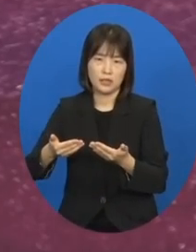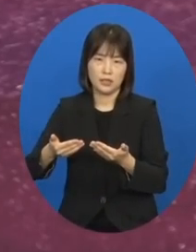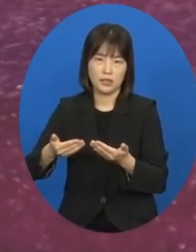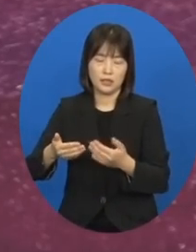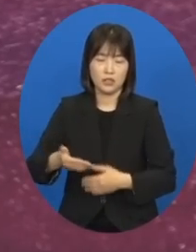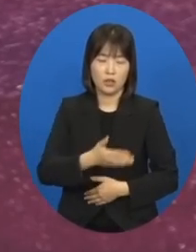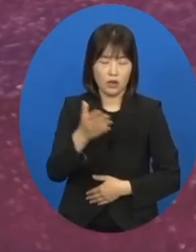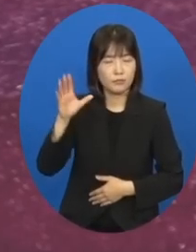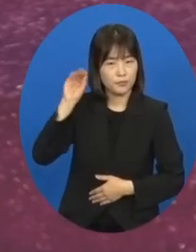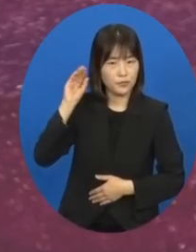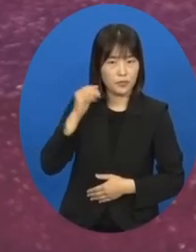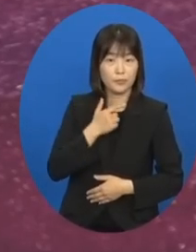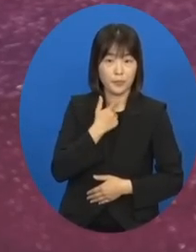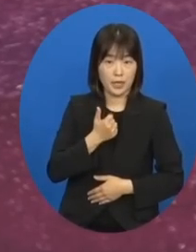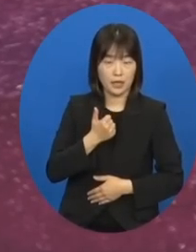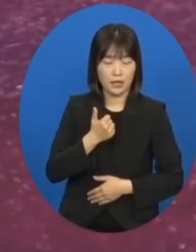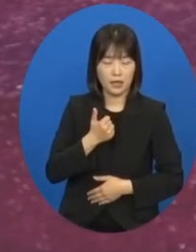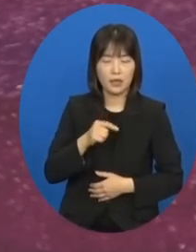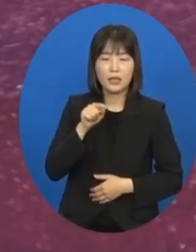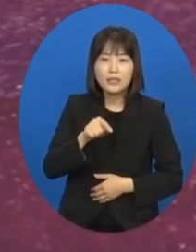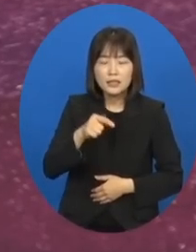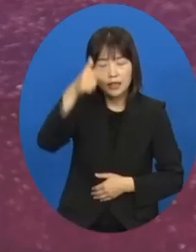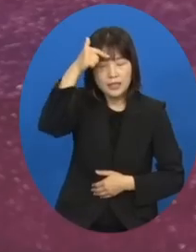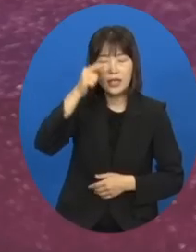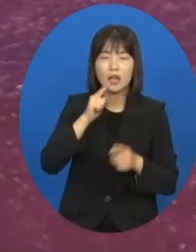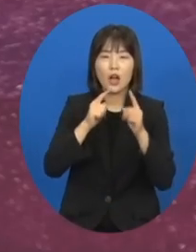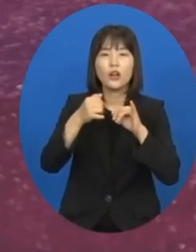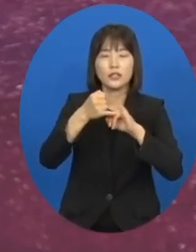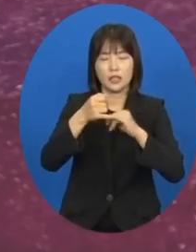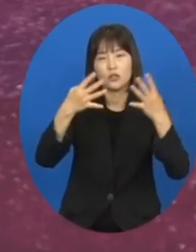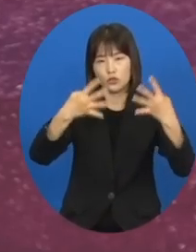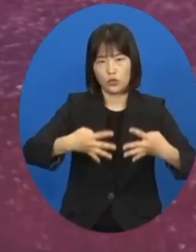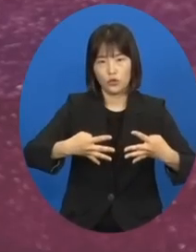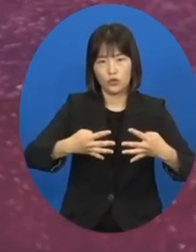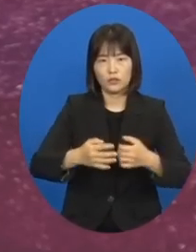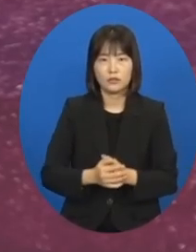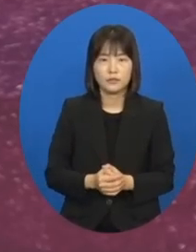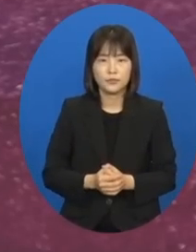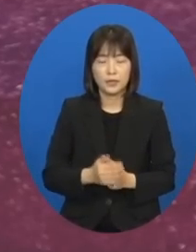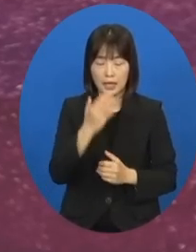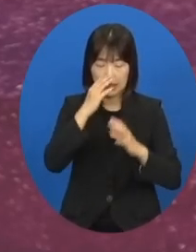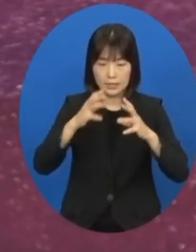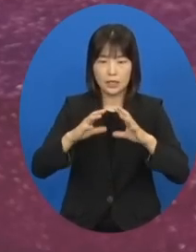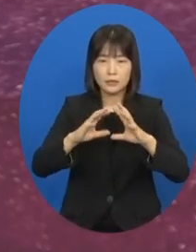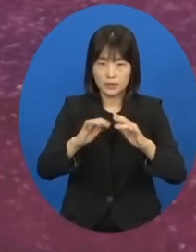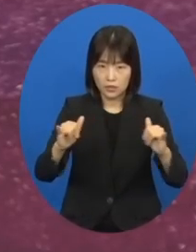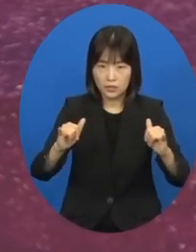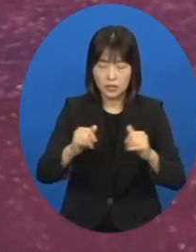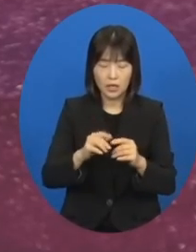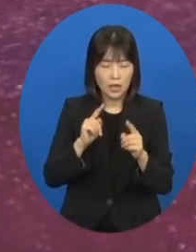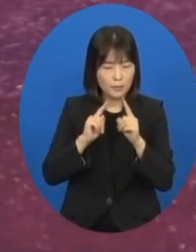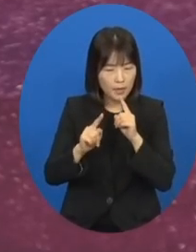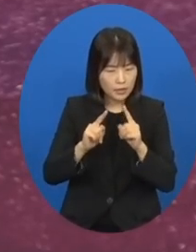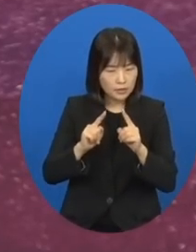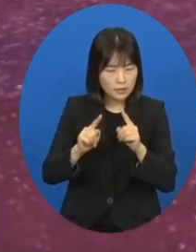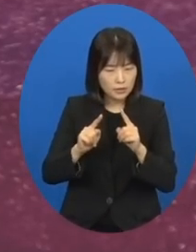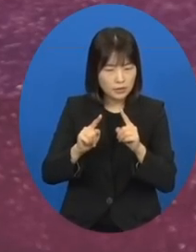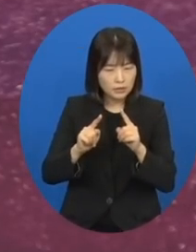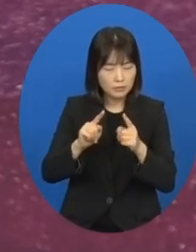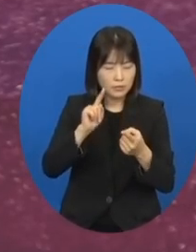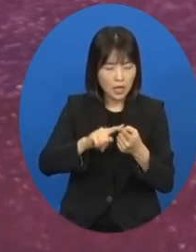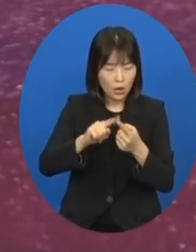드신 들으신 말씀이에요 이것이 이제 옛 언약의 조건입니다 근데 이스라엘 백성들이 말씀을 그대로